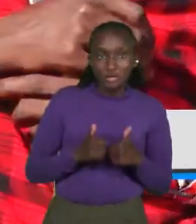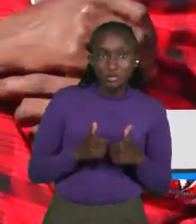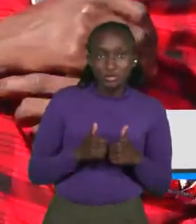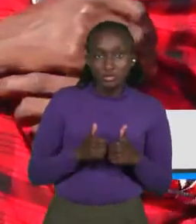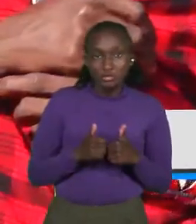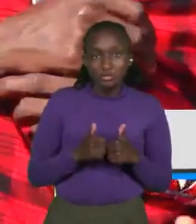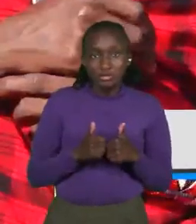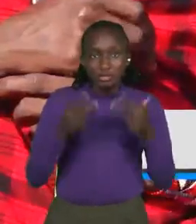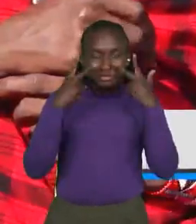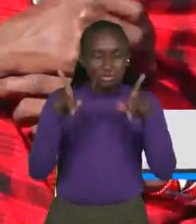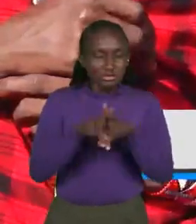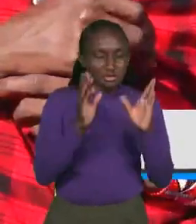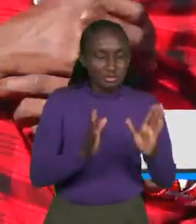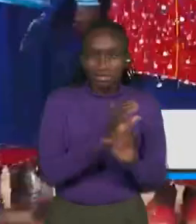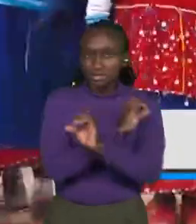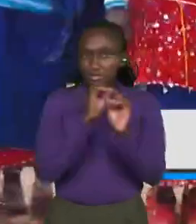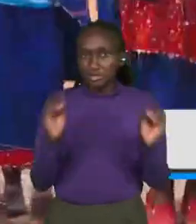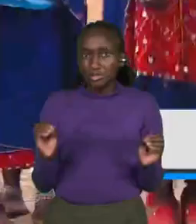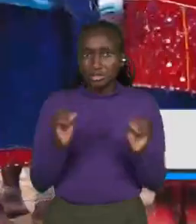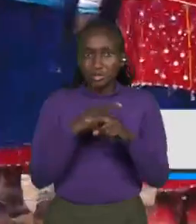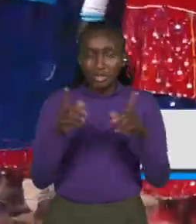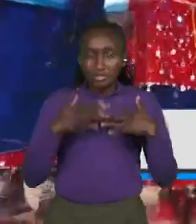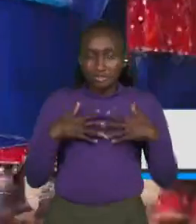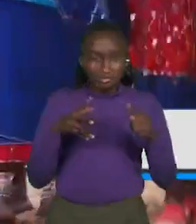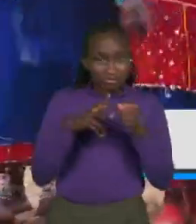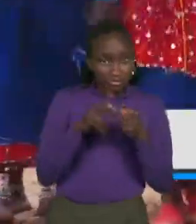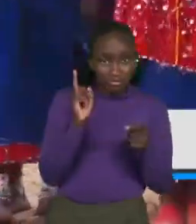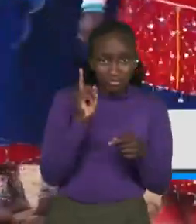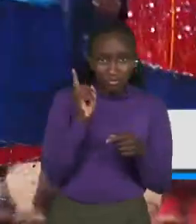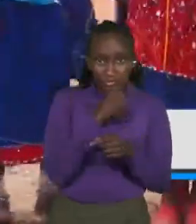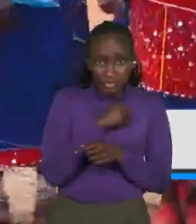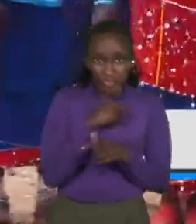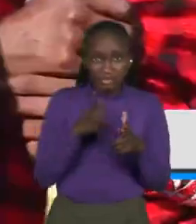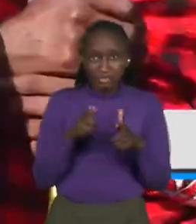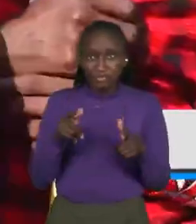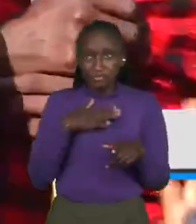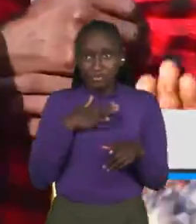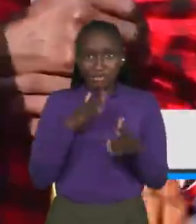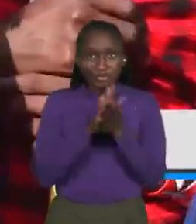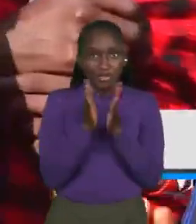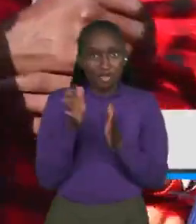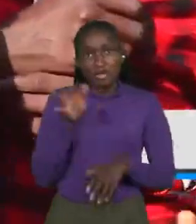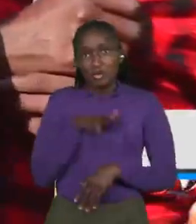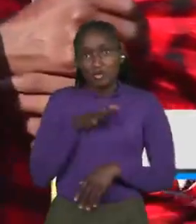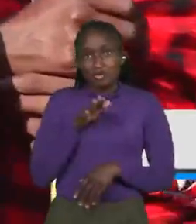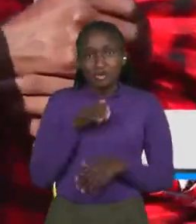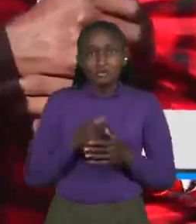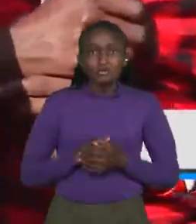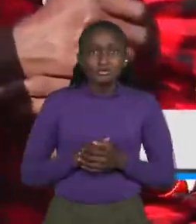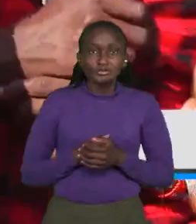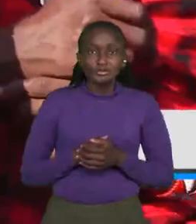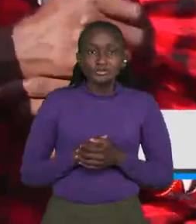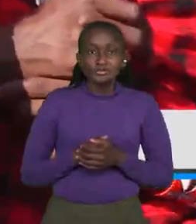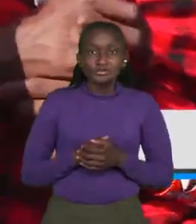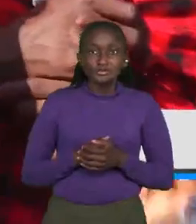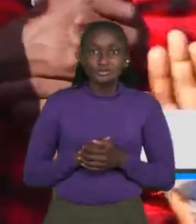sio mtu. Lakini kama nimetairiwa, naona sasa nimekuwa mama, imekuwa mwanamke